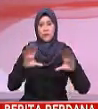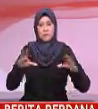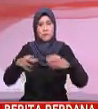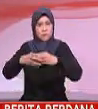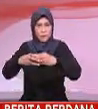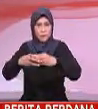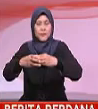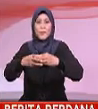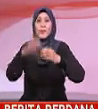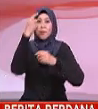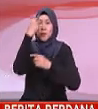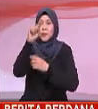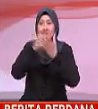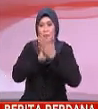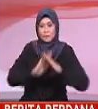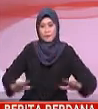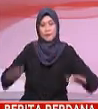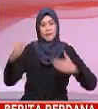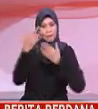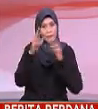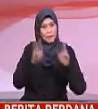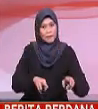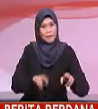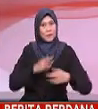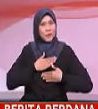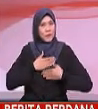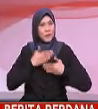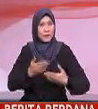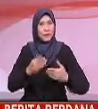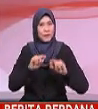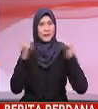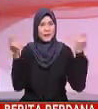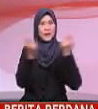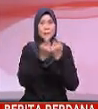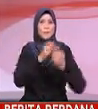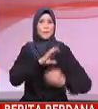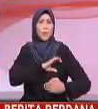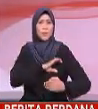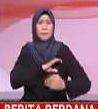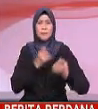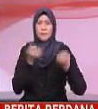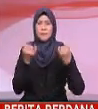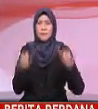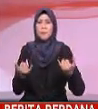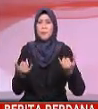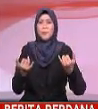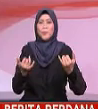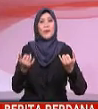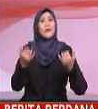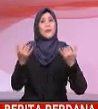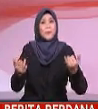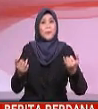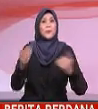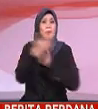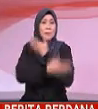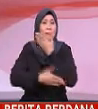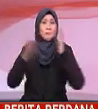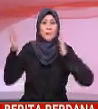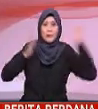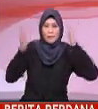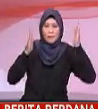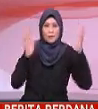pasukan. Dan demi keselamatan rakyat, pengorbanan pasukan ini juga teruji, terutamanya ketika negara berdepan